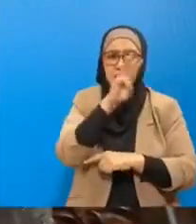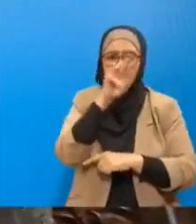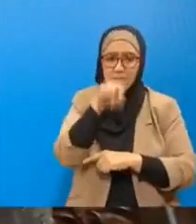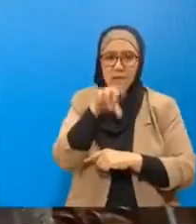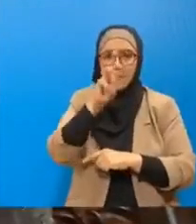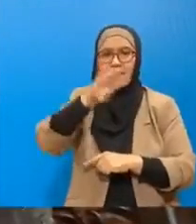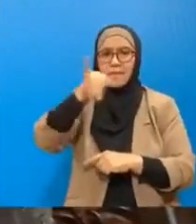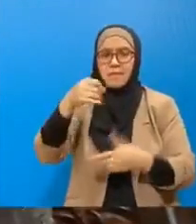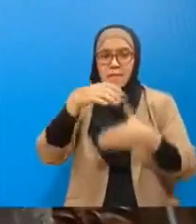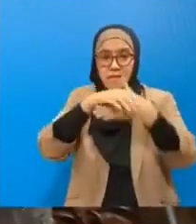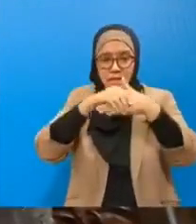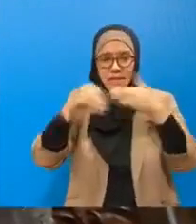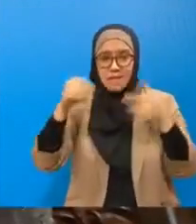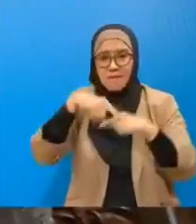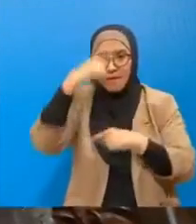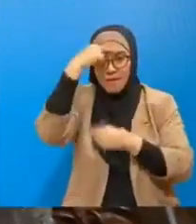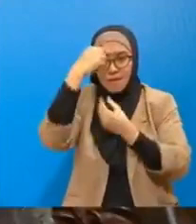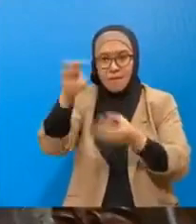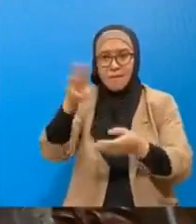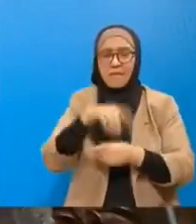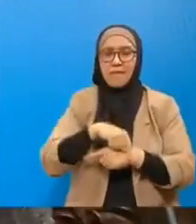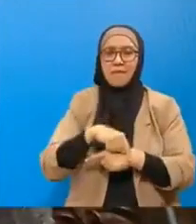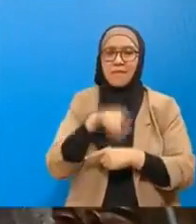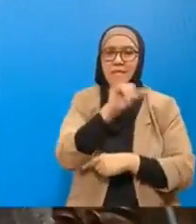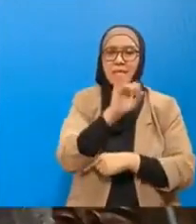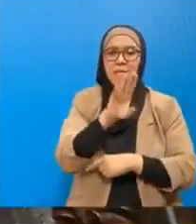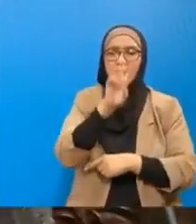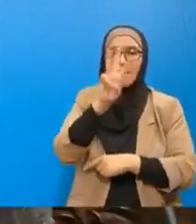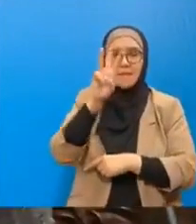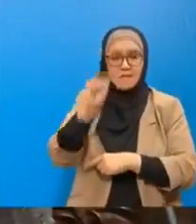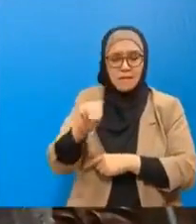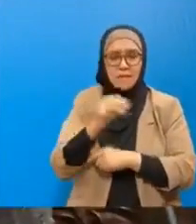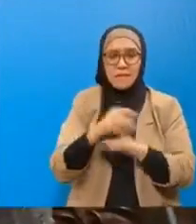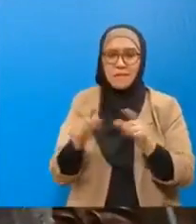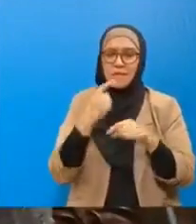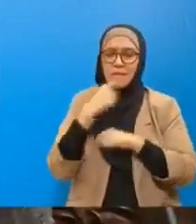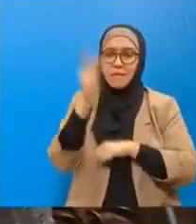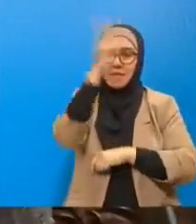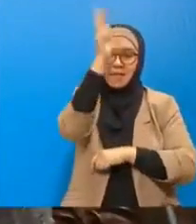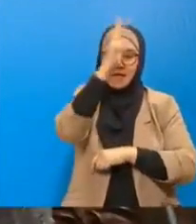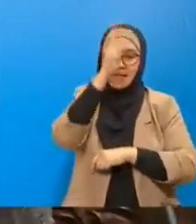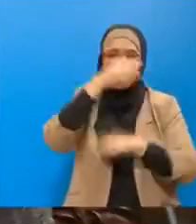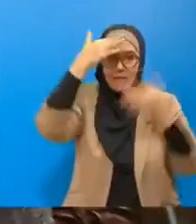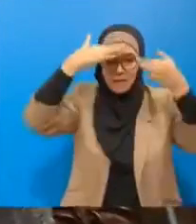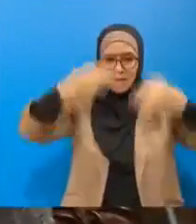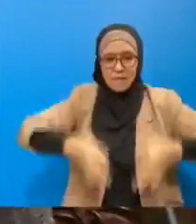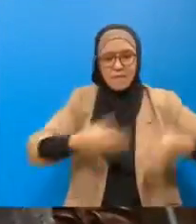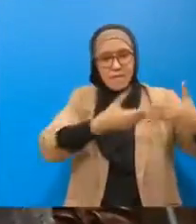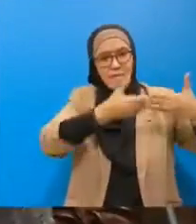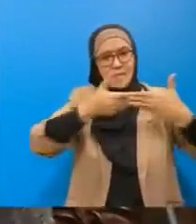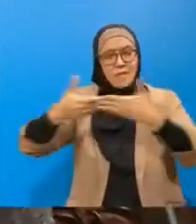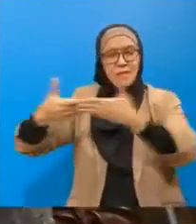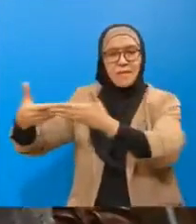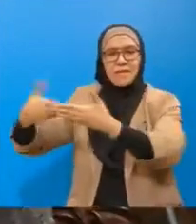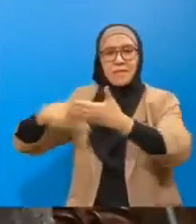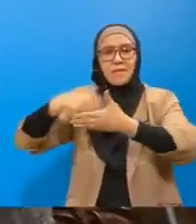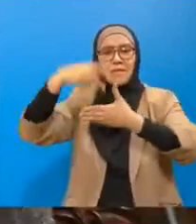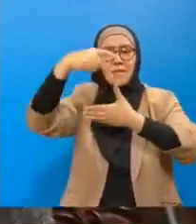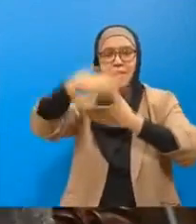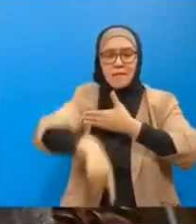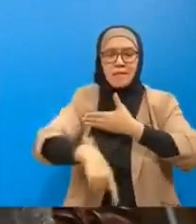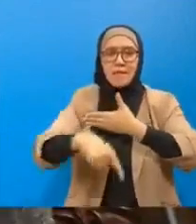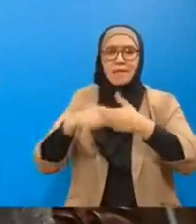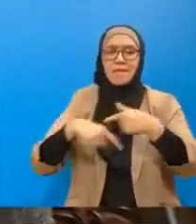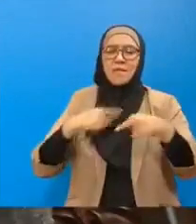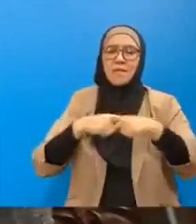susunan daripada program bakul makanan ini kerajaan memutuskan untuk meneruskan program bakul makanan Bali program bakul